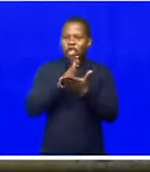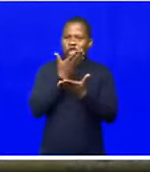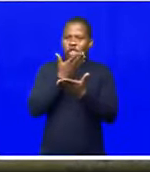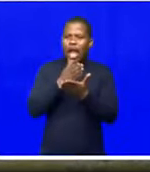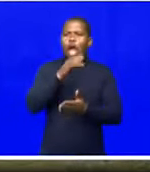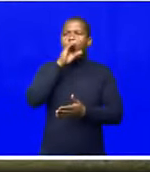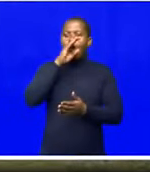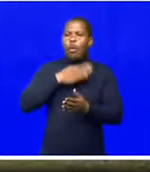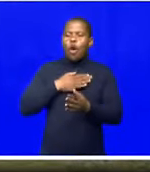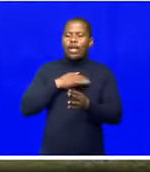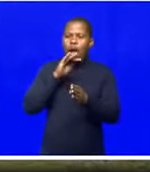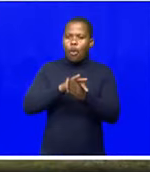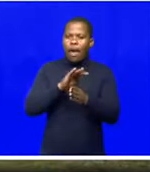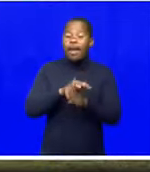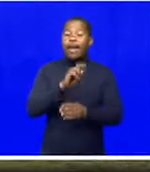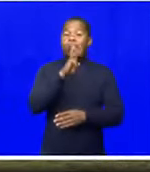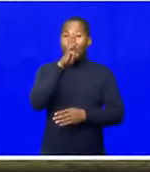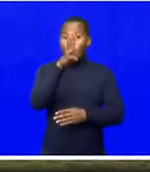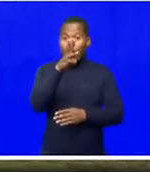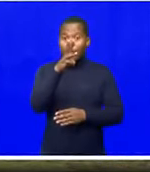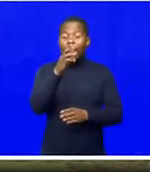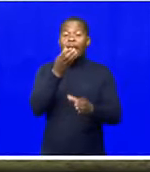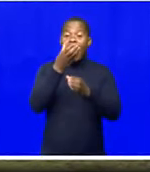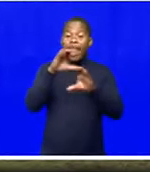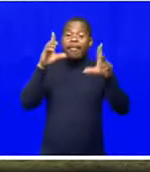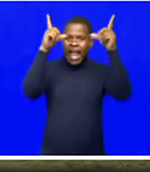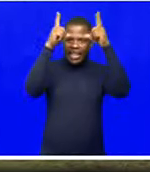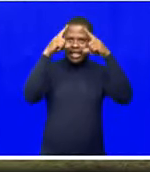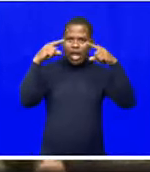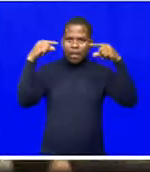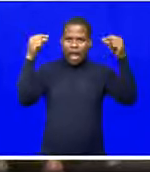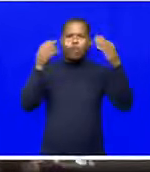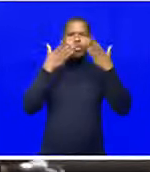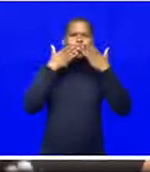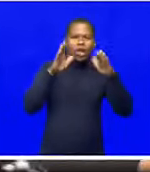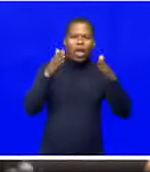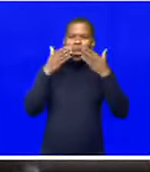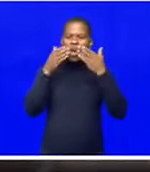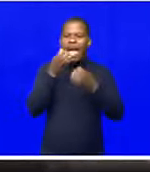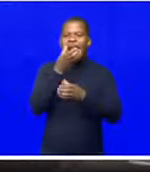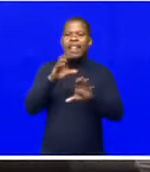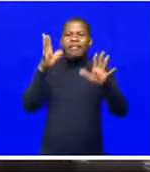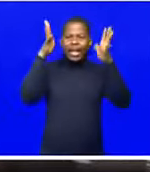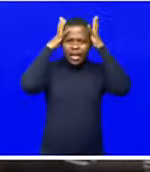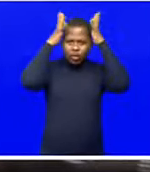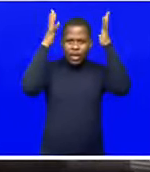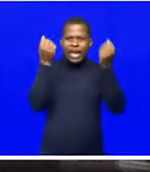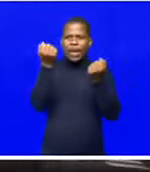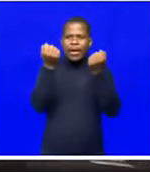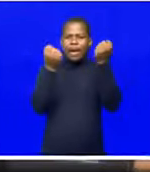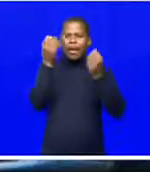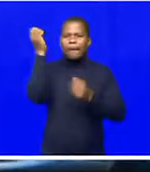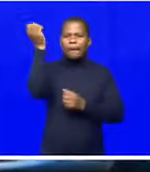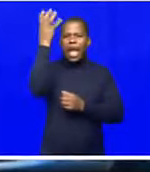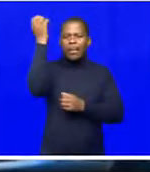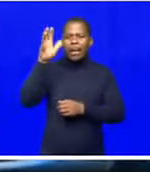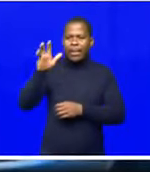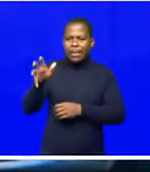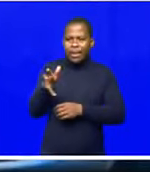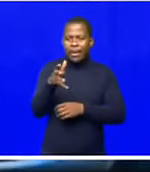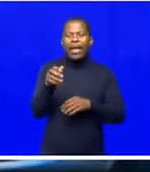lamathafu. Indvuna yelitiko letekulima seyemukele tigulumba letingemashumi lasithupha nakune letinikelwe live leJapan.